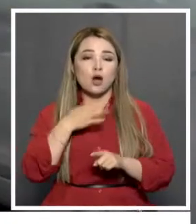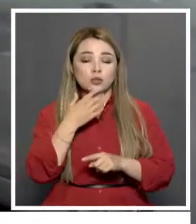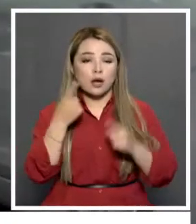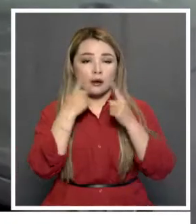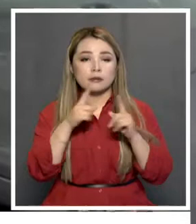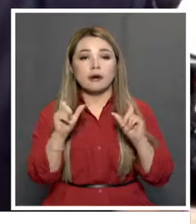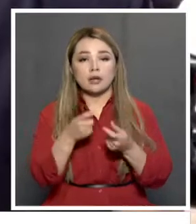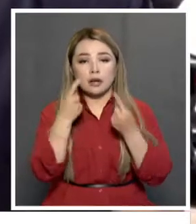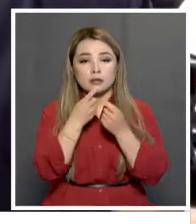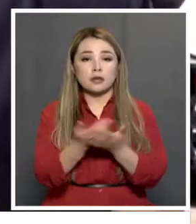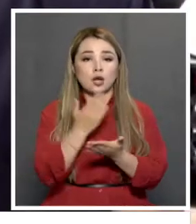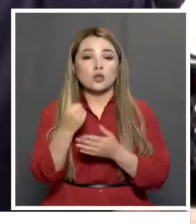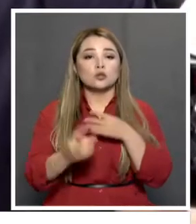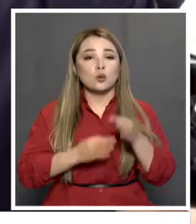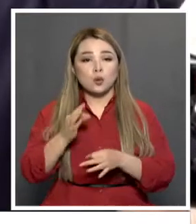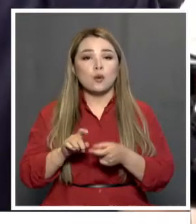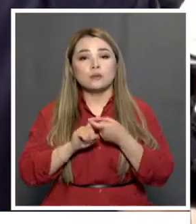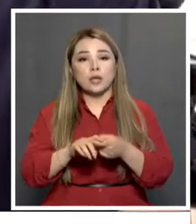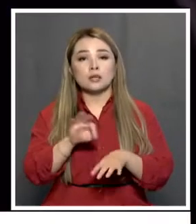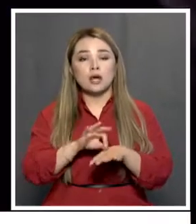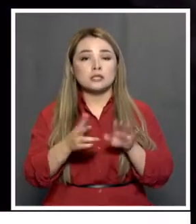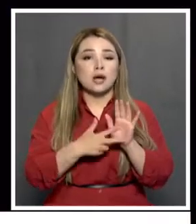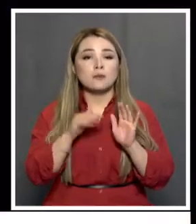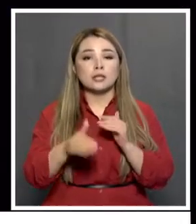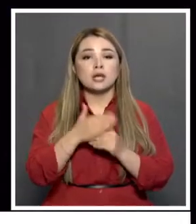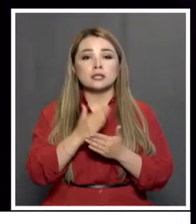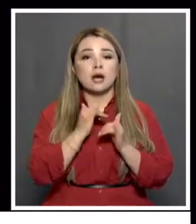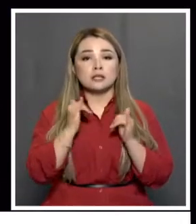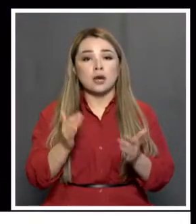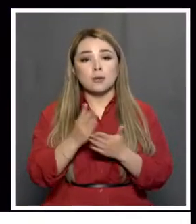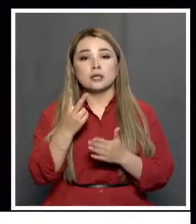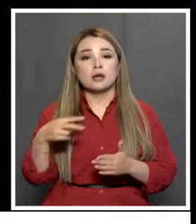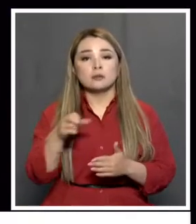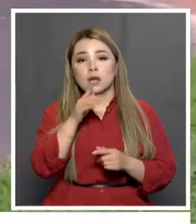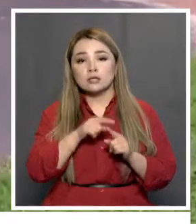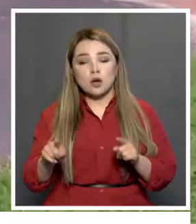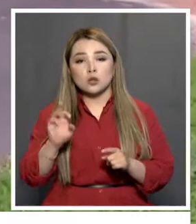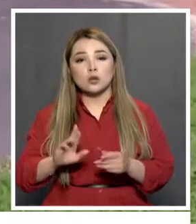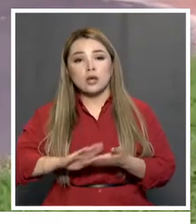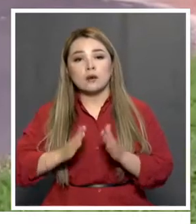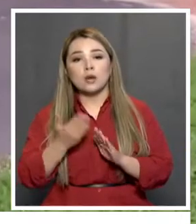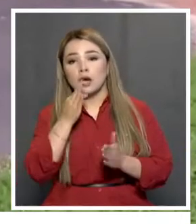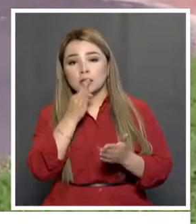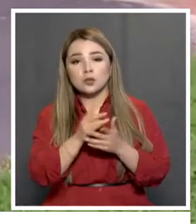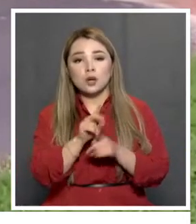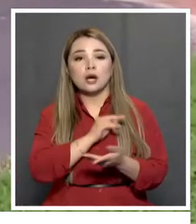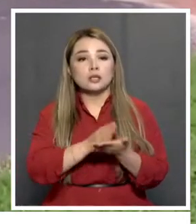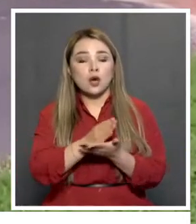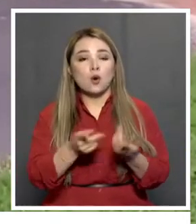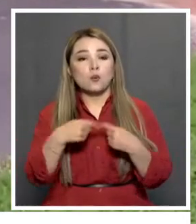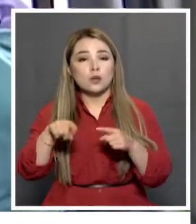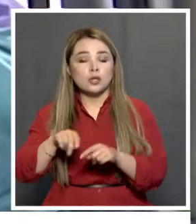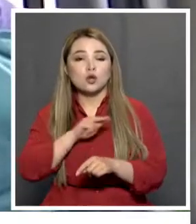жарияланды. Себебі тәуліктік ковид науқастарының саны 8 мыңнан асқан. Екі апта бойы әлеуметтік маңызы бар салалардан басқа қызмет орындары жұмыс